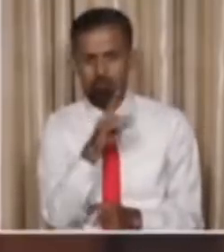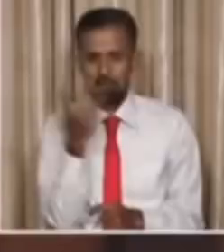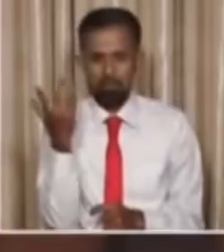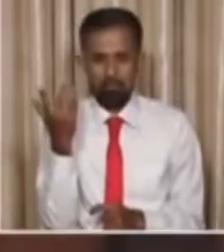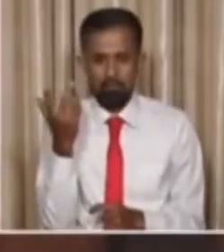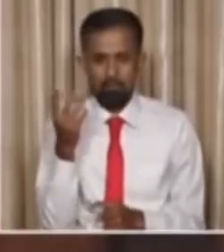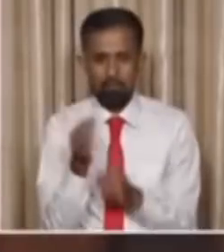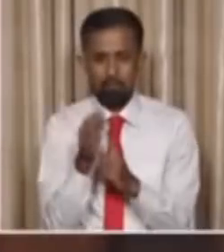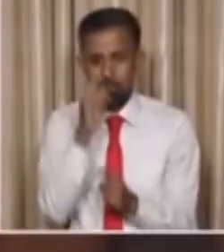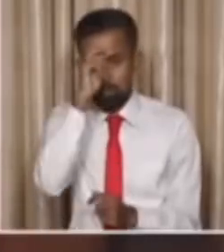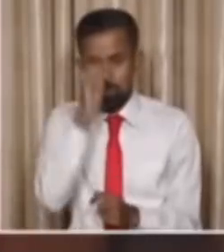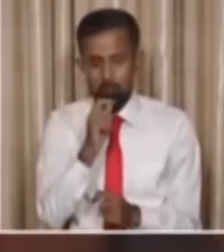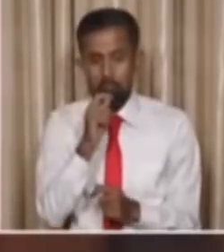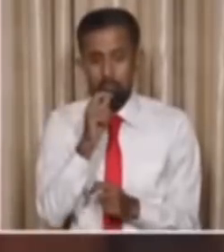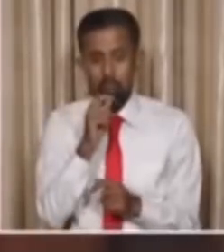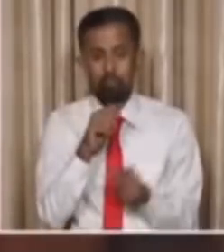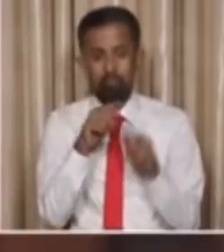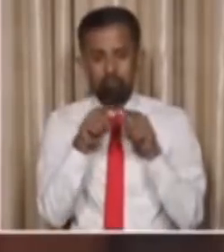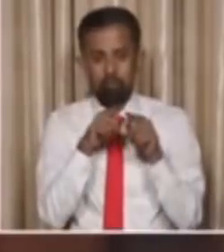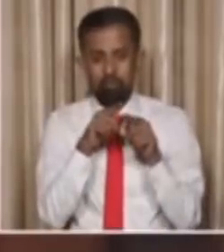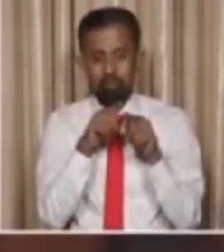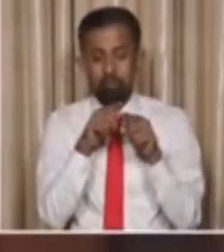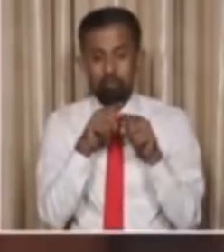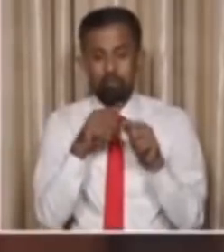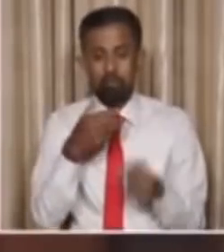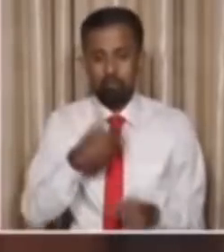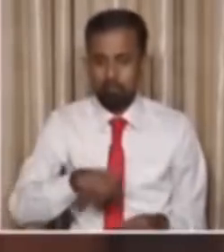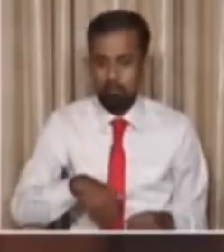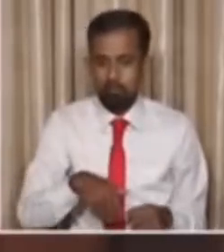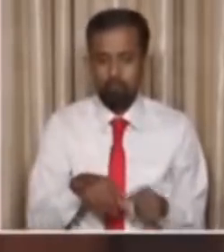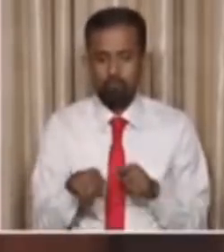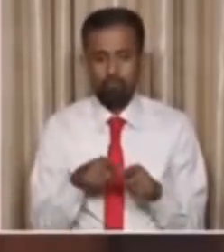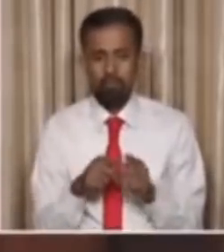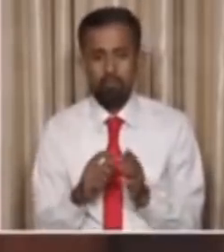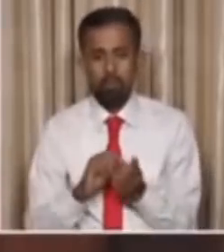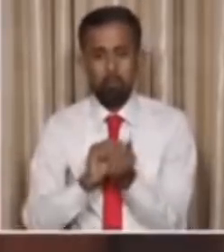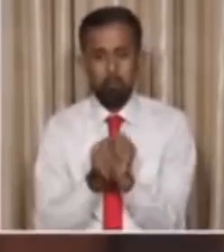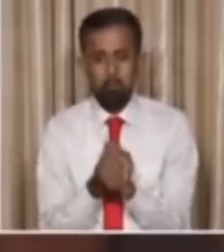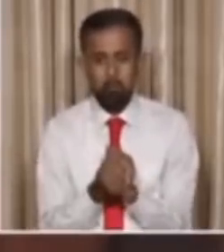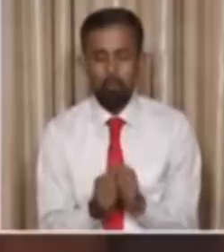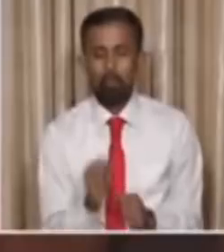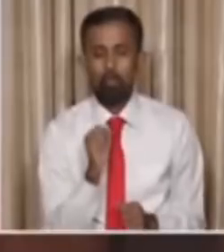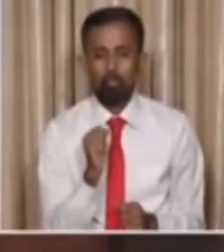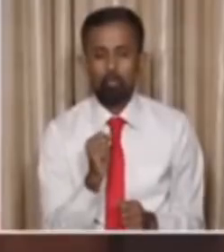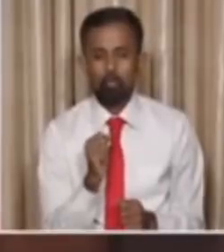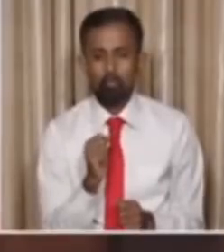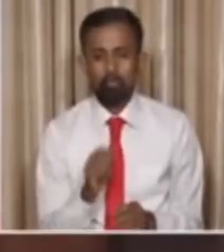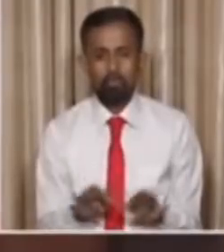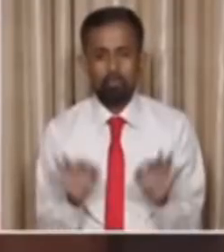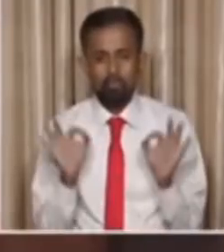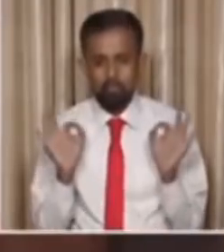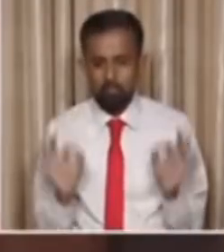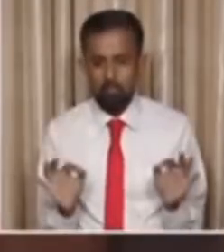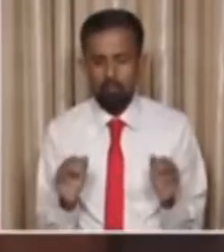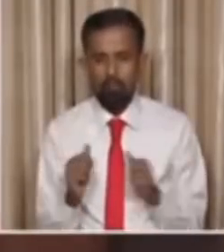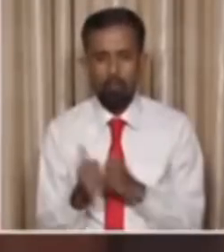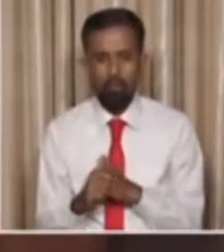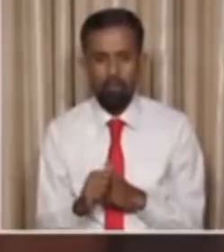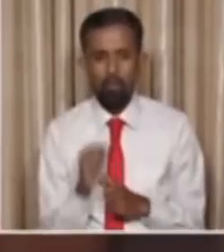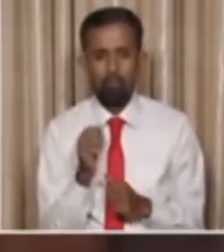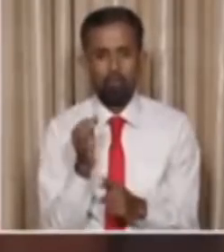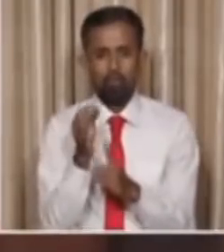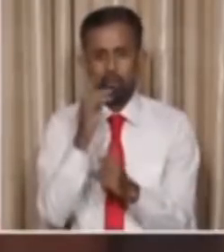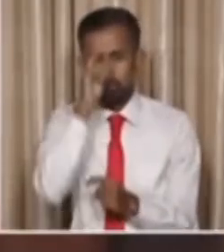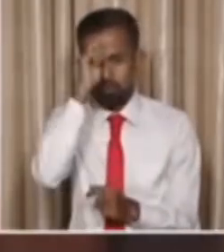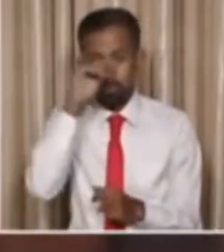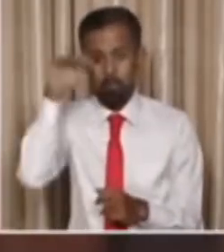හැබැයි ජනාධිපතිතුමාගේ මට්ටමෙන් හරි මේ ක්‍රිකට් පිළිබඳව යම් කිසි විදිහට මේක රීස්ට්‍රක්චර් කරන්නේ කොහොමද? මේ හරි ක්‍රමවේදයක් මේක ගැන හදන්නේ කොහොමද කියලා